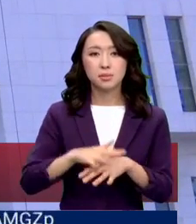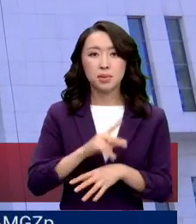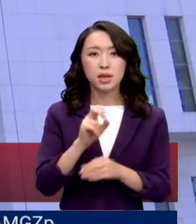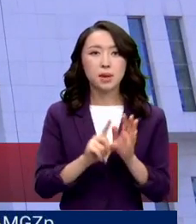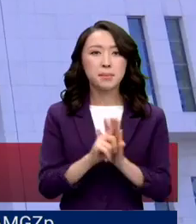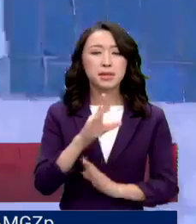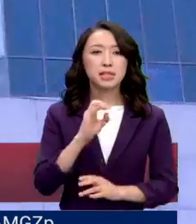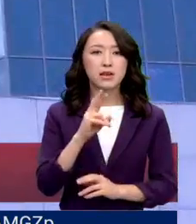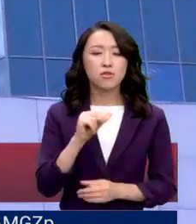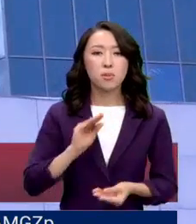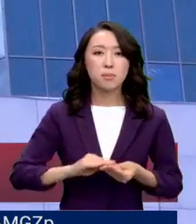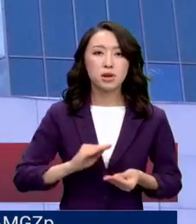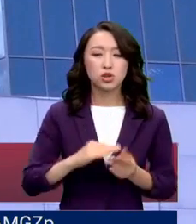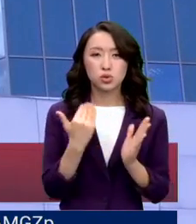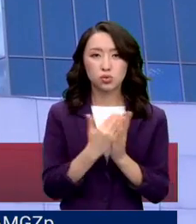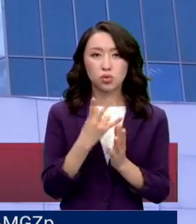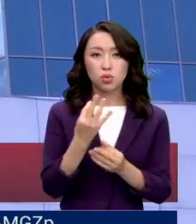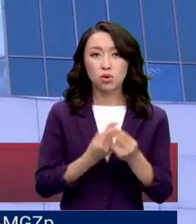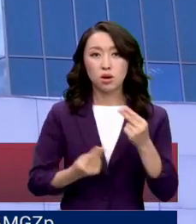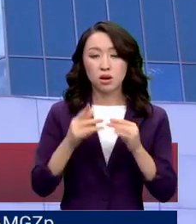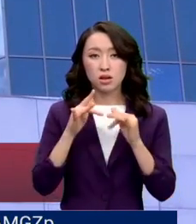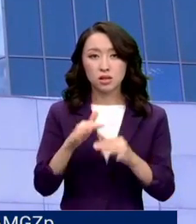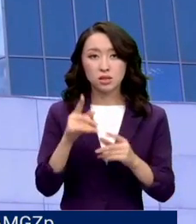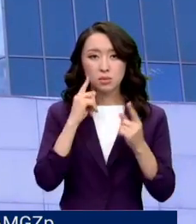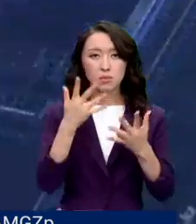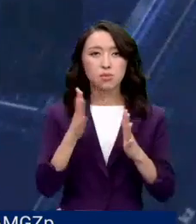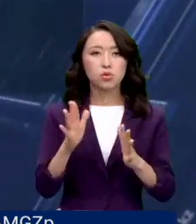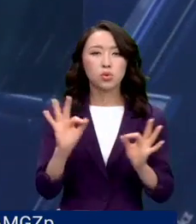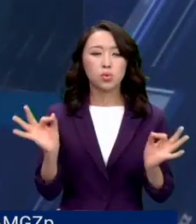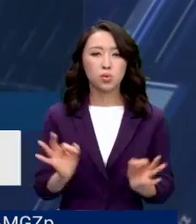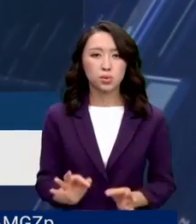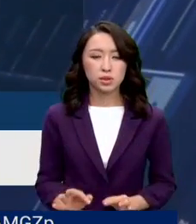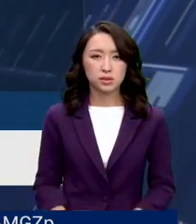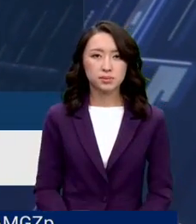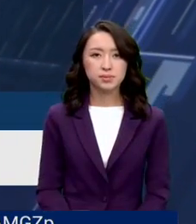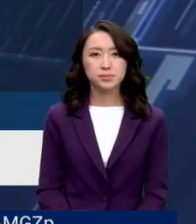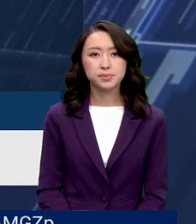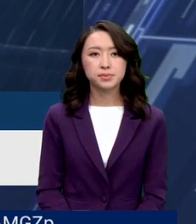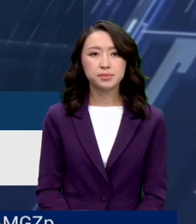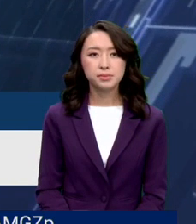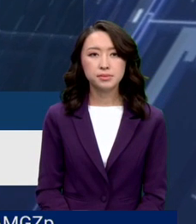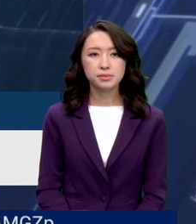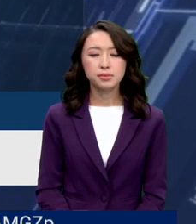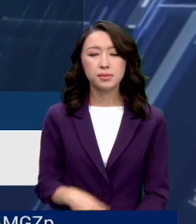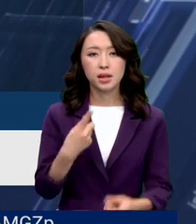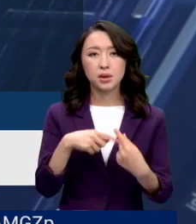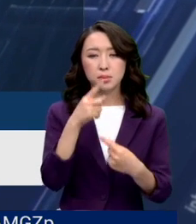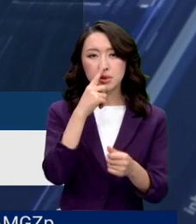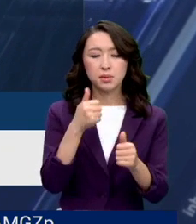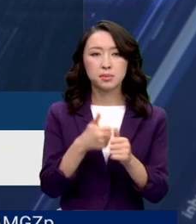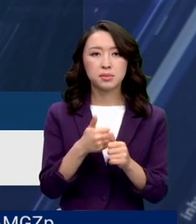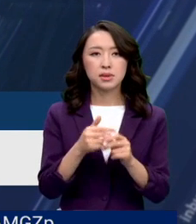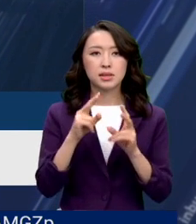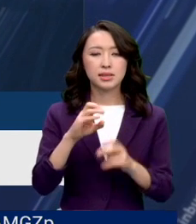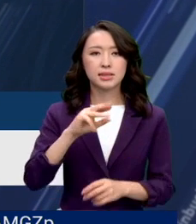базовую ставку на прежнем уровне, но картина полностью прояснится только к осени. Мы приблизились к стагфляции, есть такое